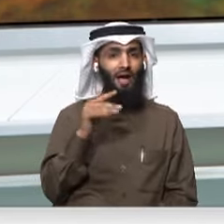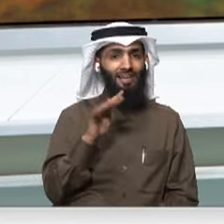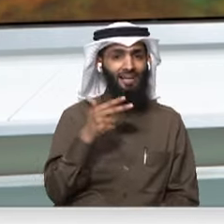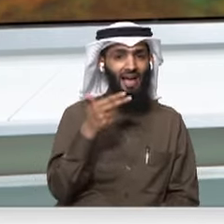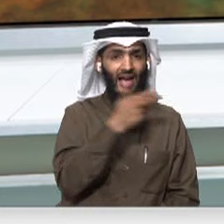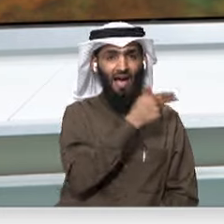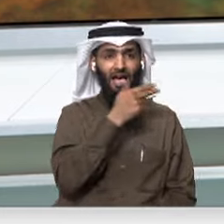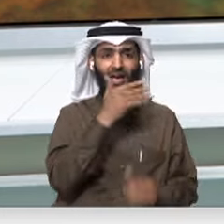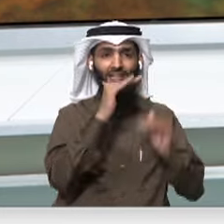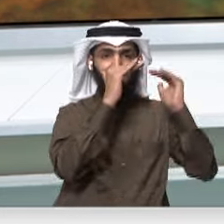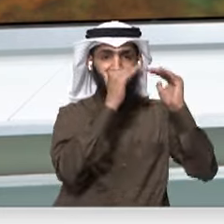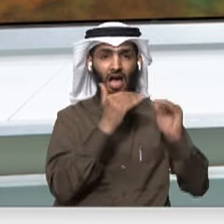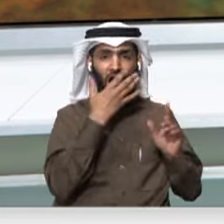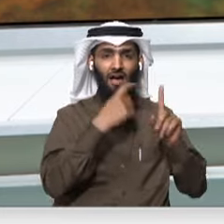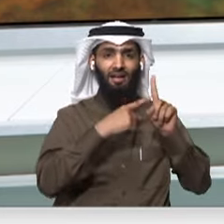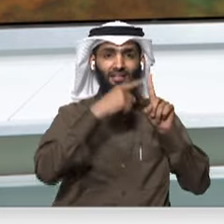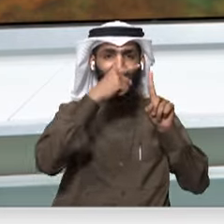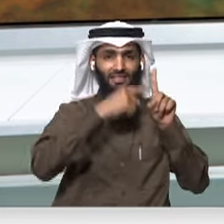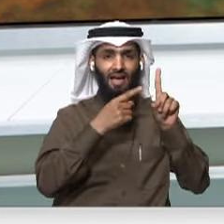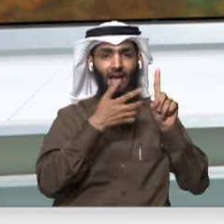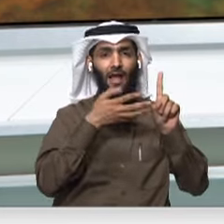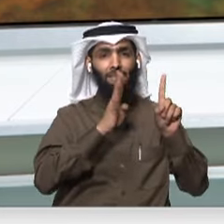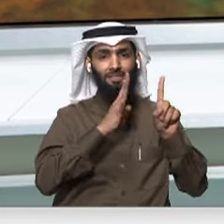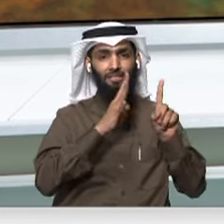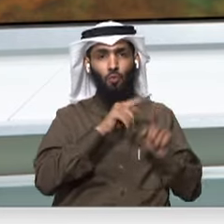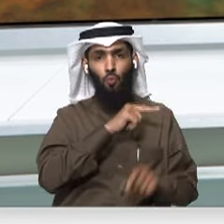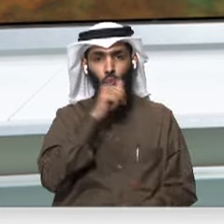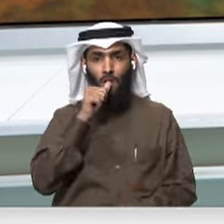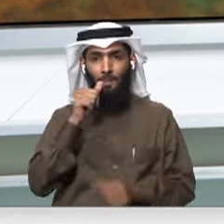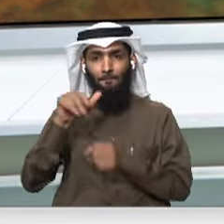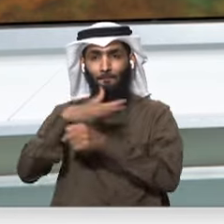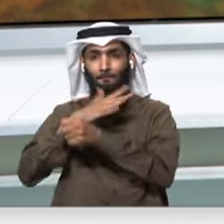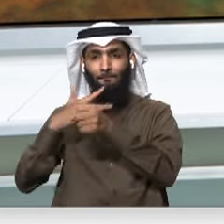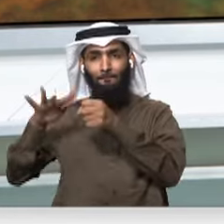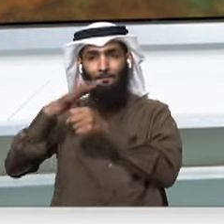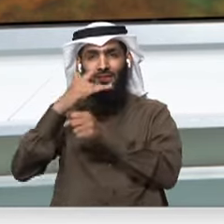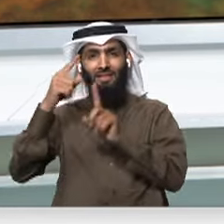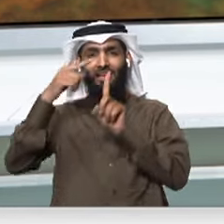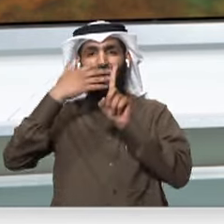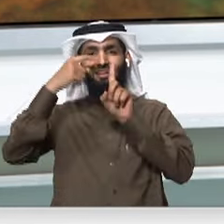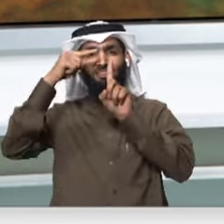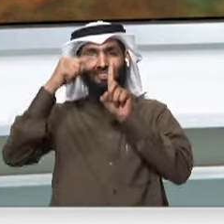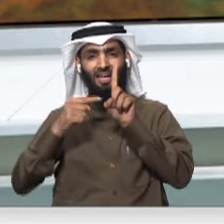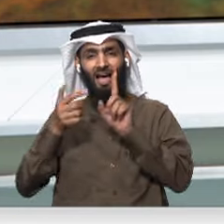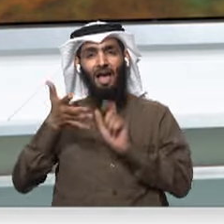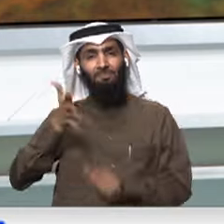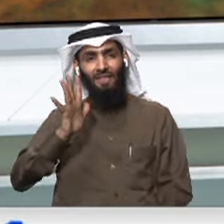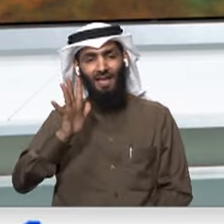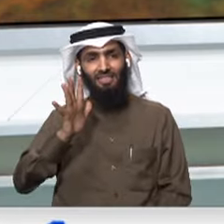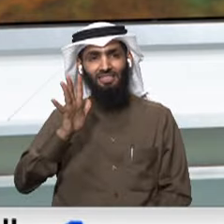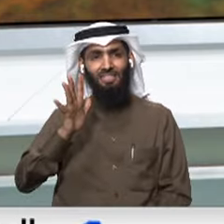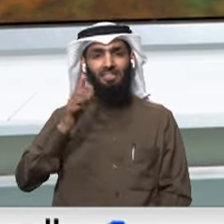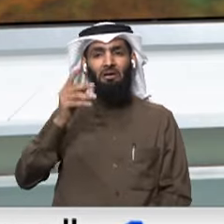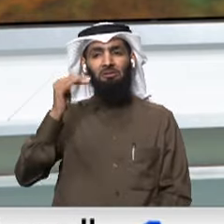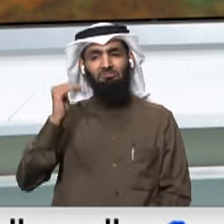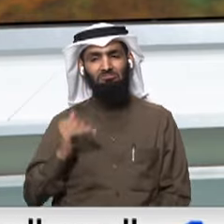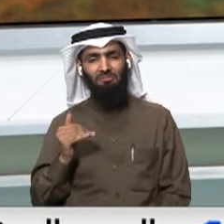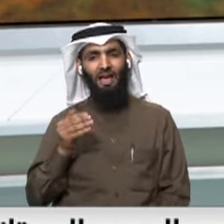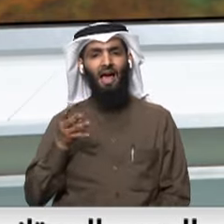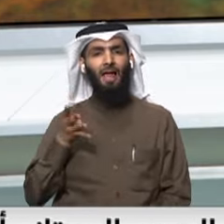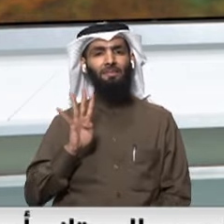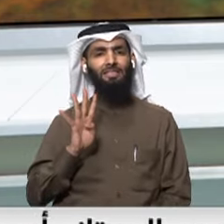الوفره 14 درجه مئويه في جزرنا الشماليه 15 درجه مئويه وفي جزرنا الجنوبيه 14 درجه